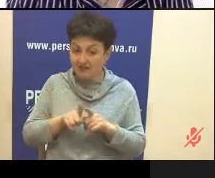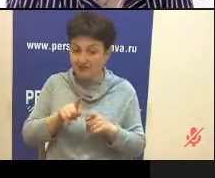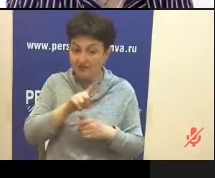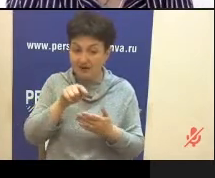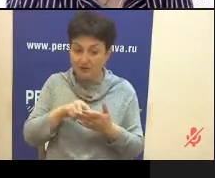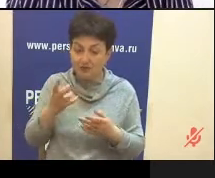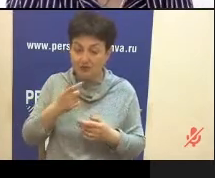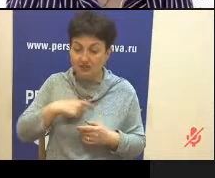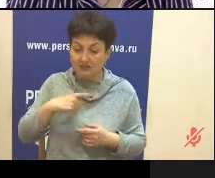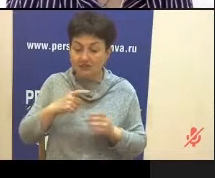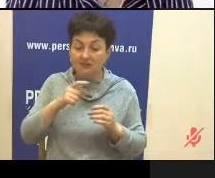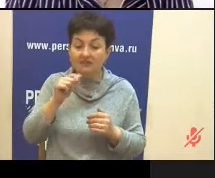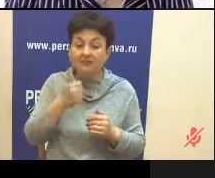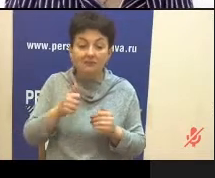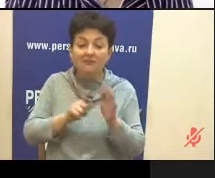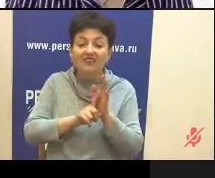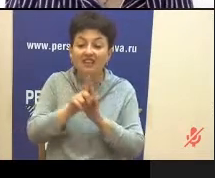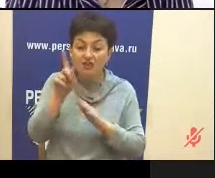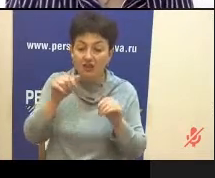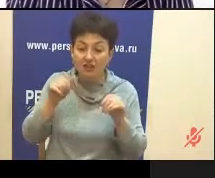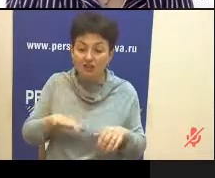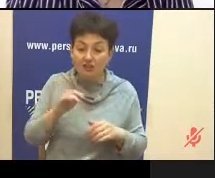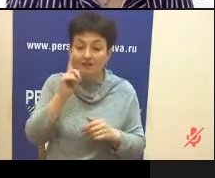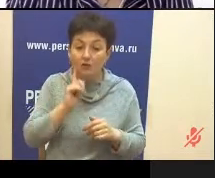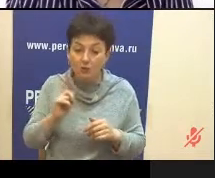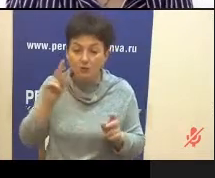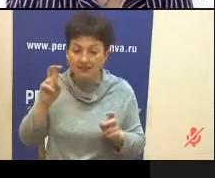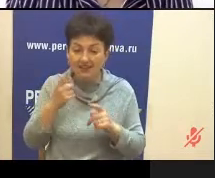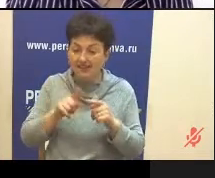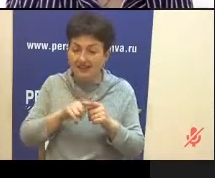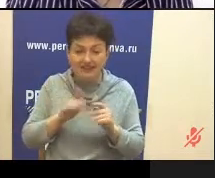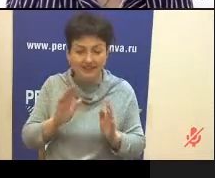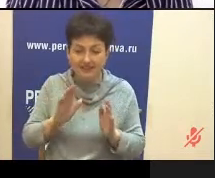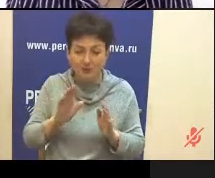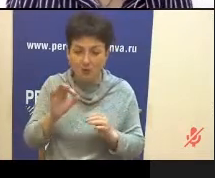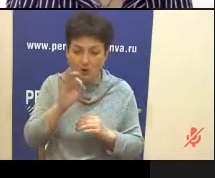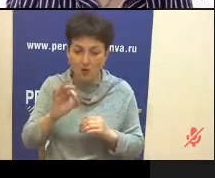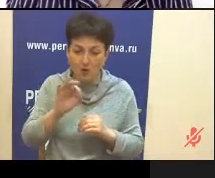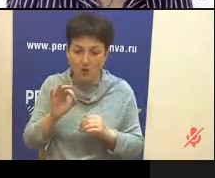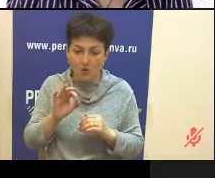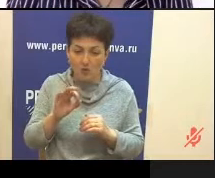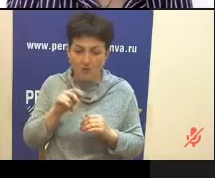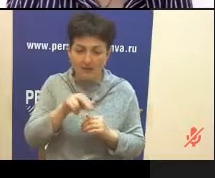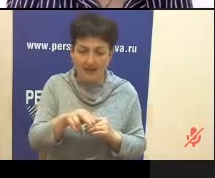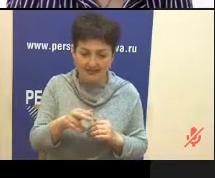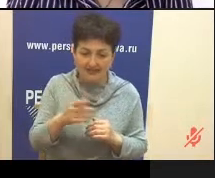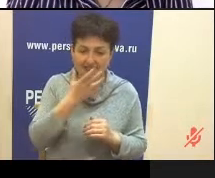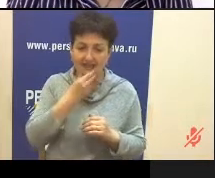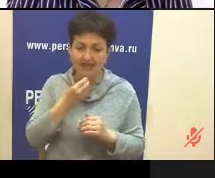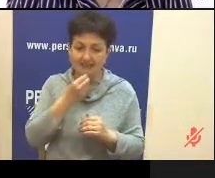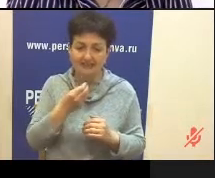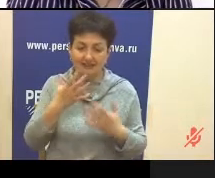вам нужно решить с самого начала, потому что вкусность на самом деле это не только про пройтись в